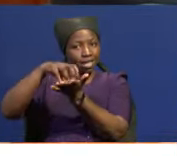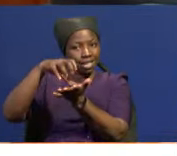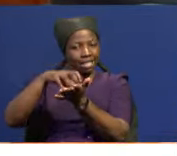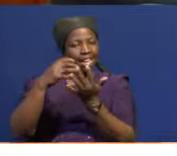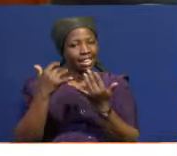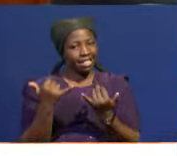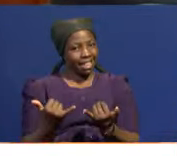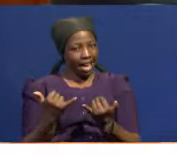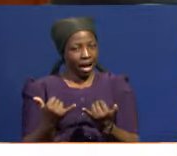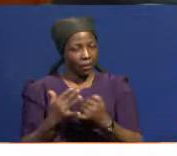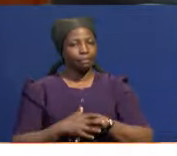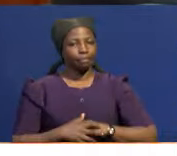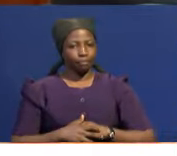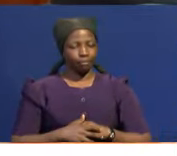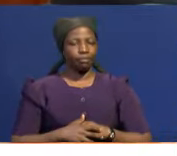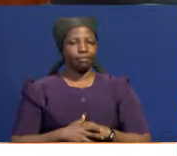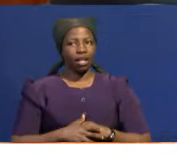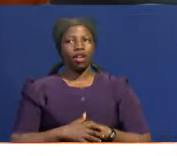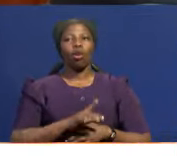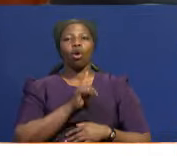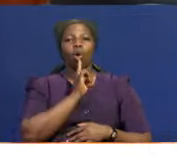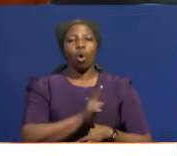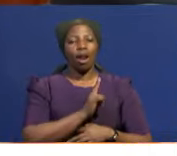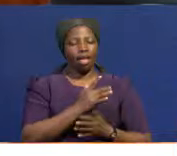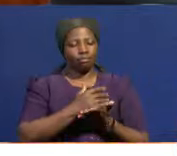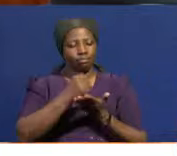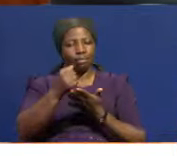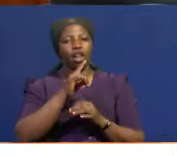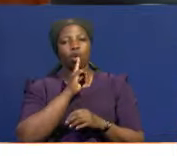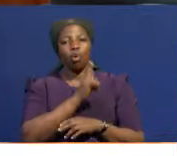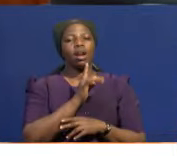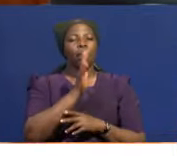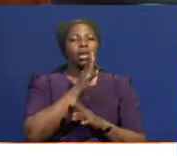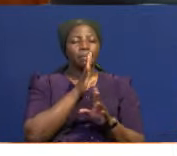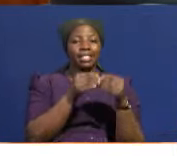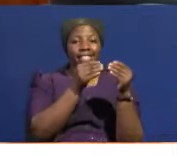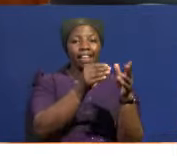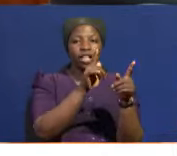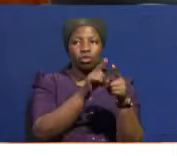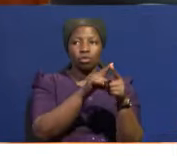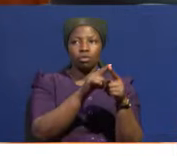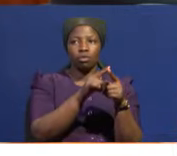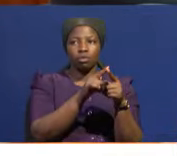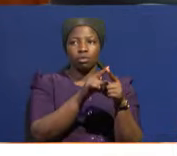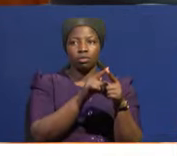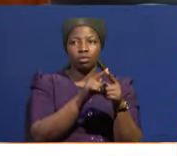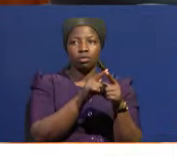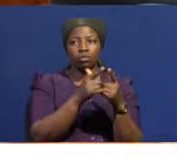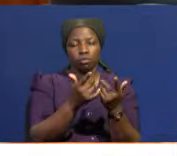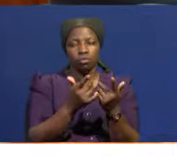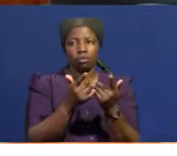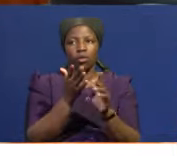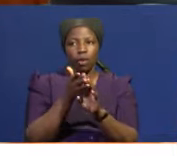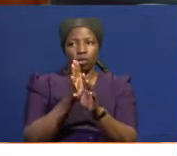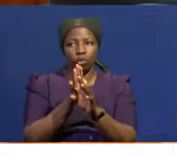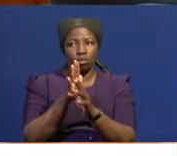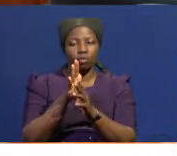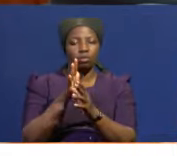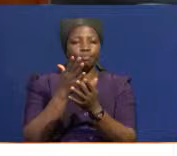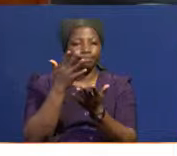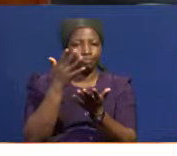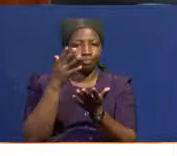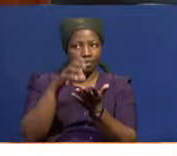in the interim, conservatory orders be issued to not only preserve the substratum of the petition, but also to